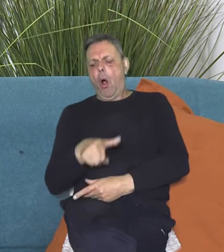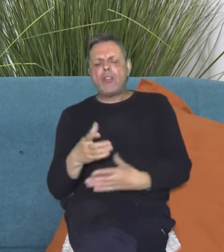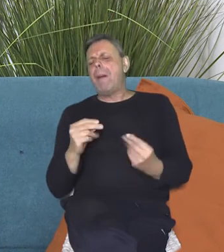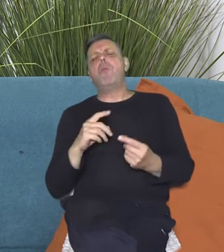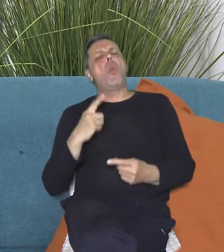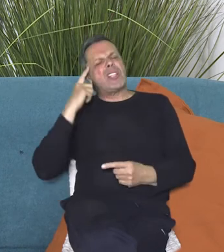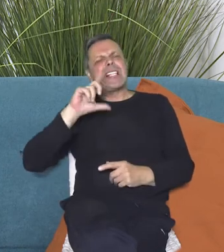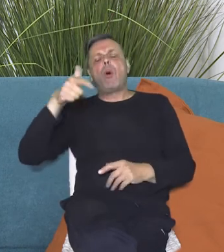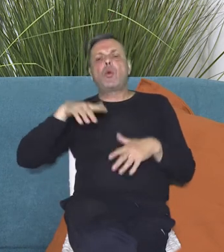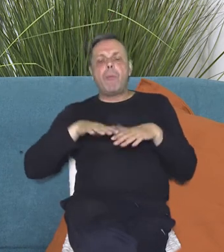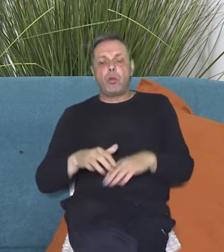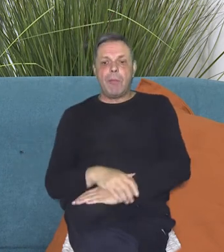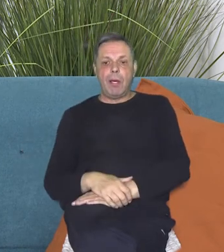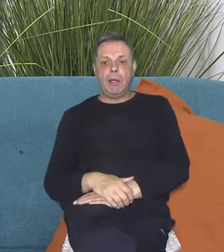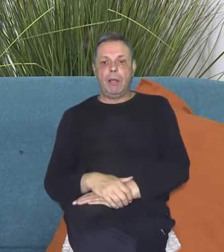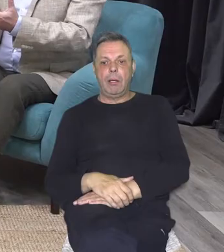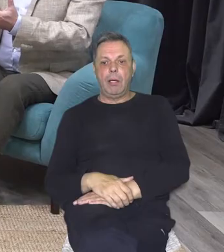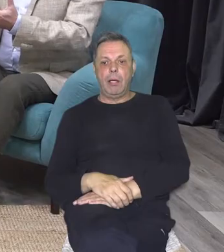zaista puno saznam o drugim ljudima,